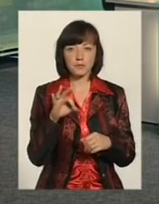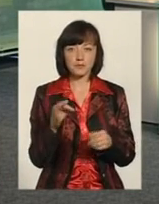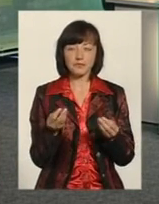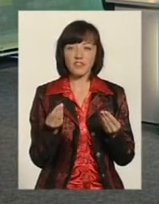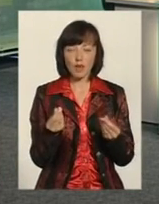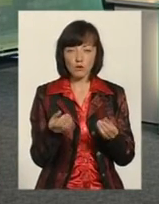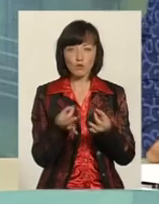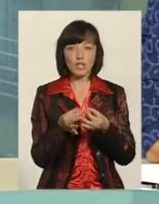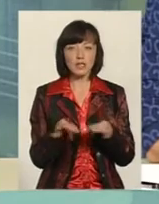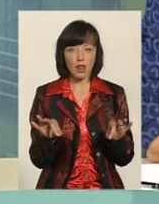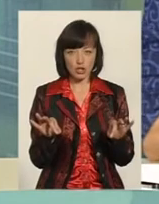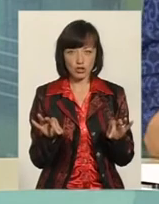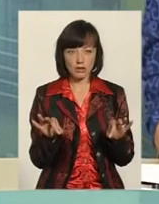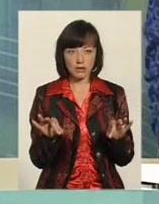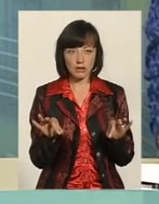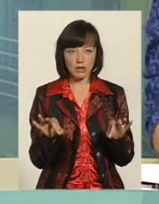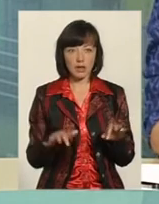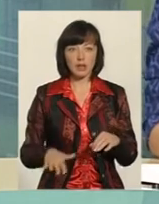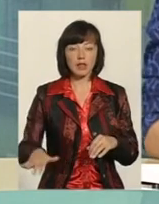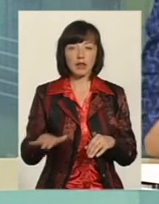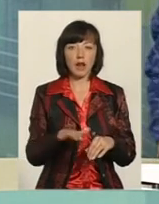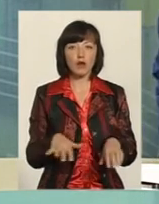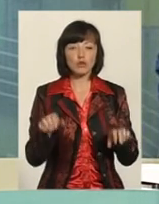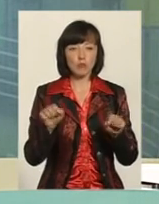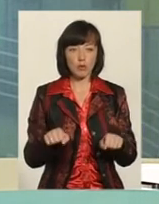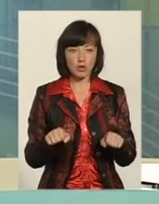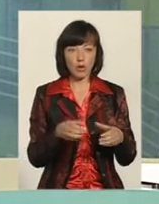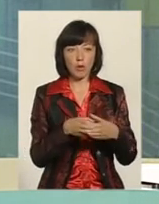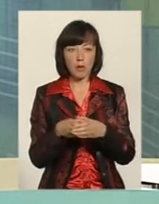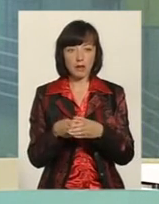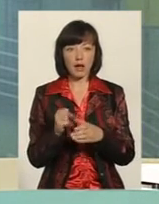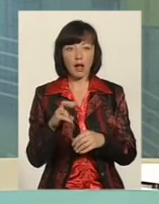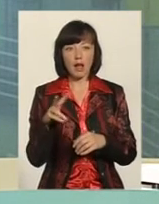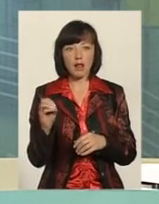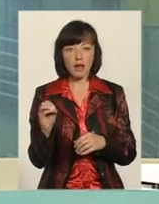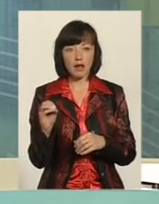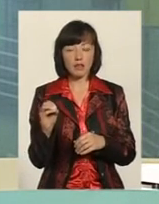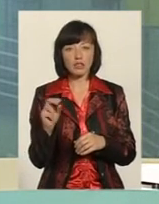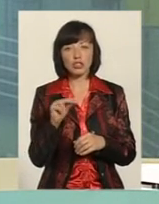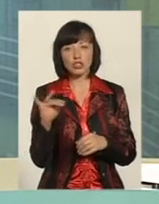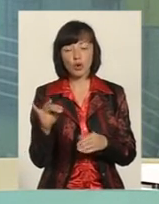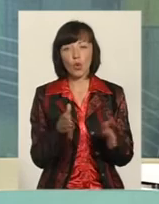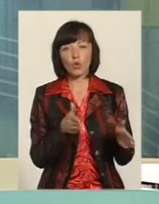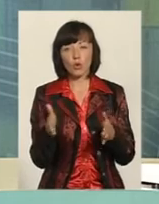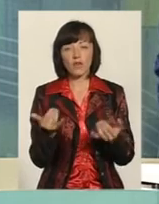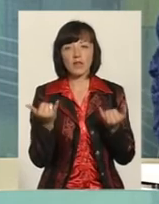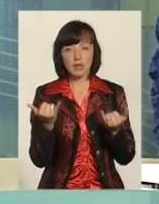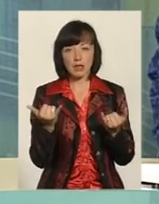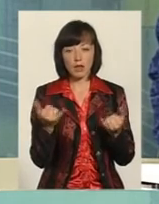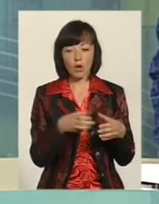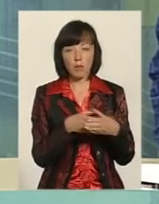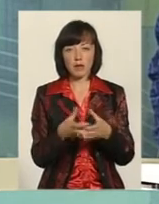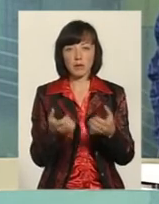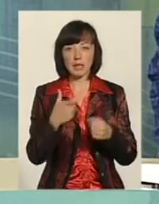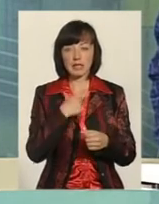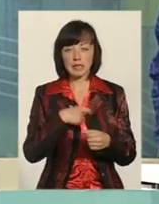фінансову незалежність, територіальну спроможність громад, але чи готові нині громади брати